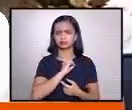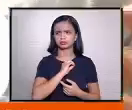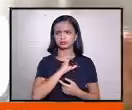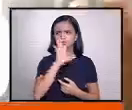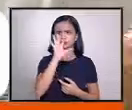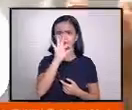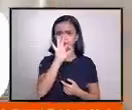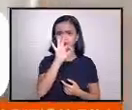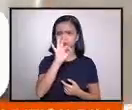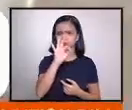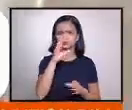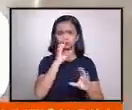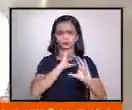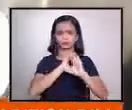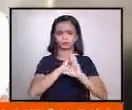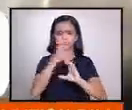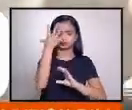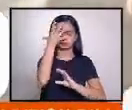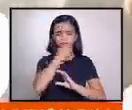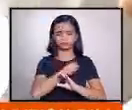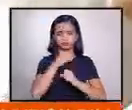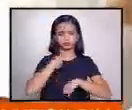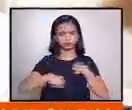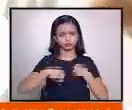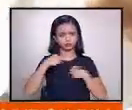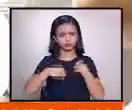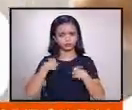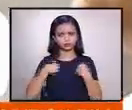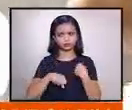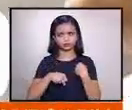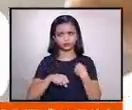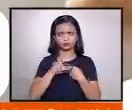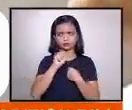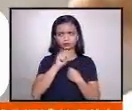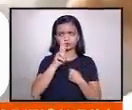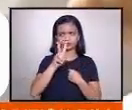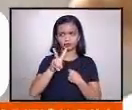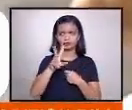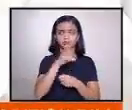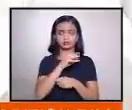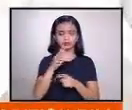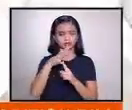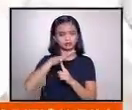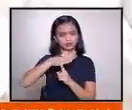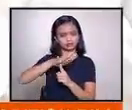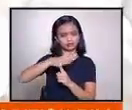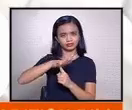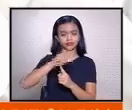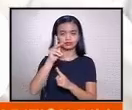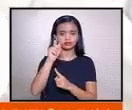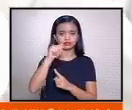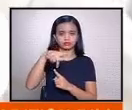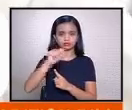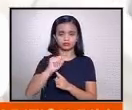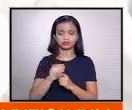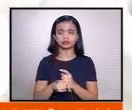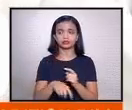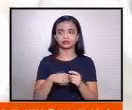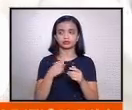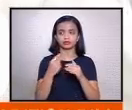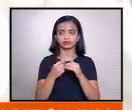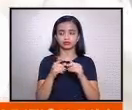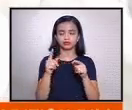na luxury cars, sports utility vehicles o SUV at helicopter ang Kapa. Sa ilalim